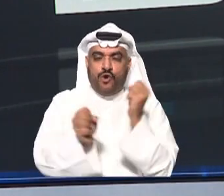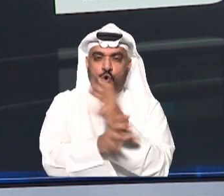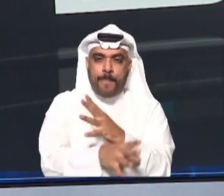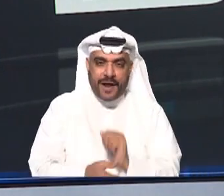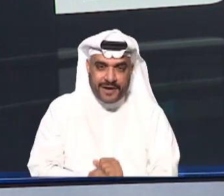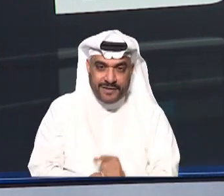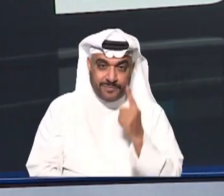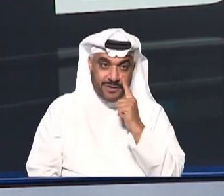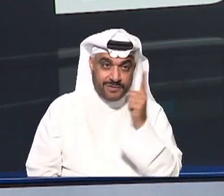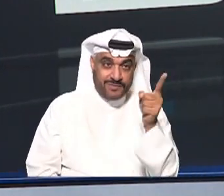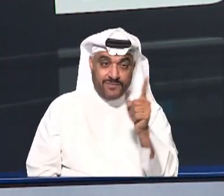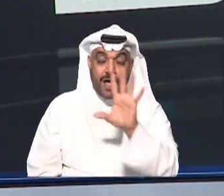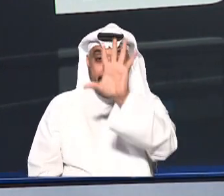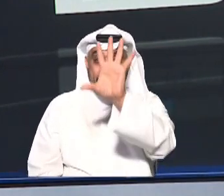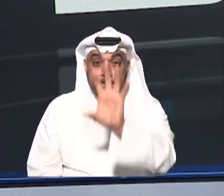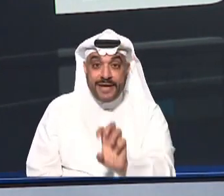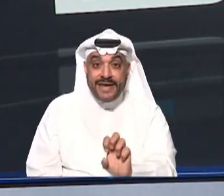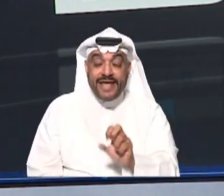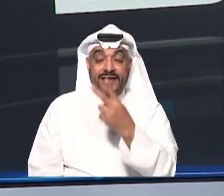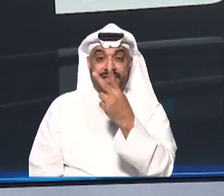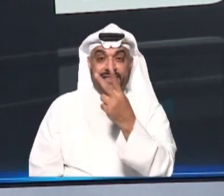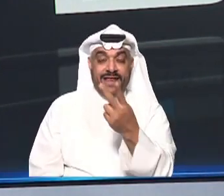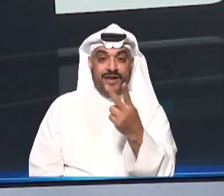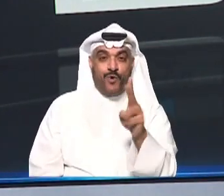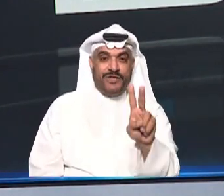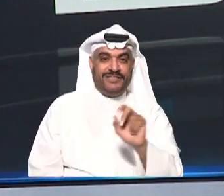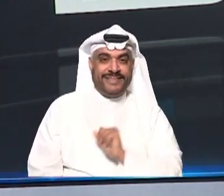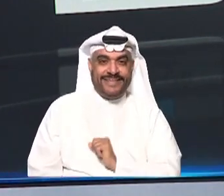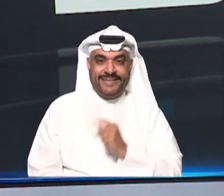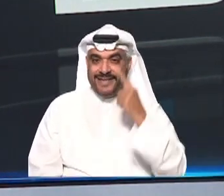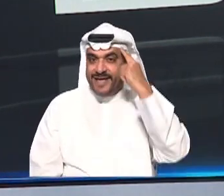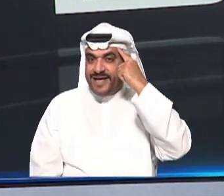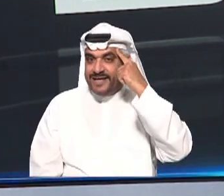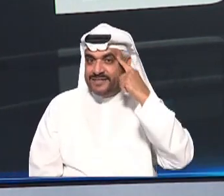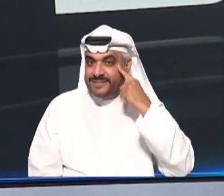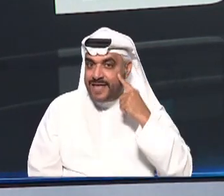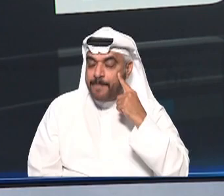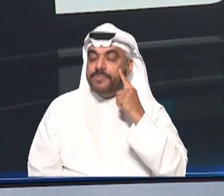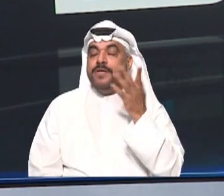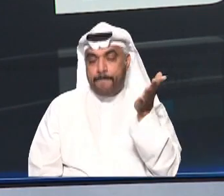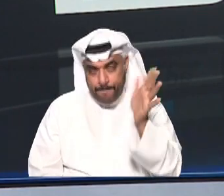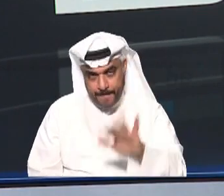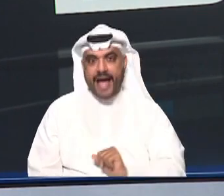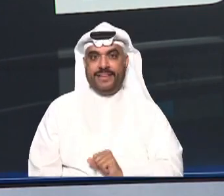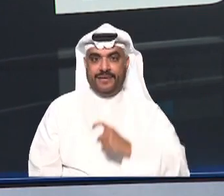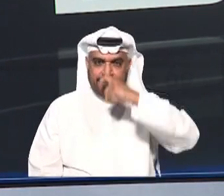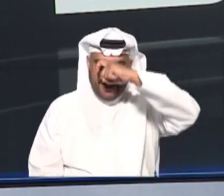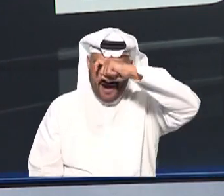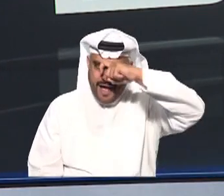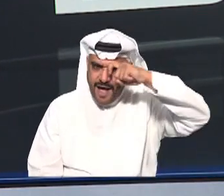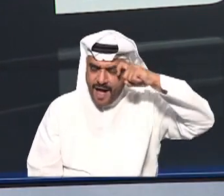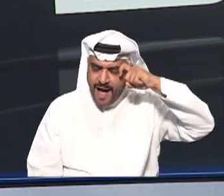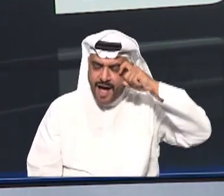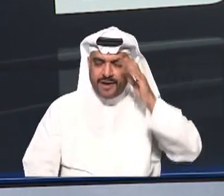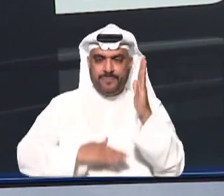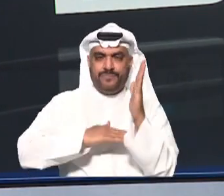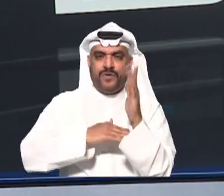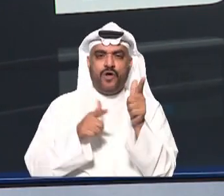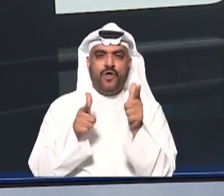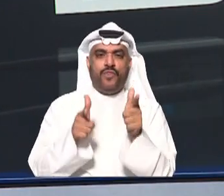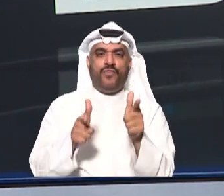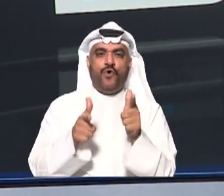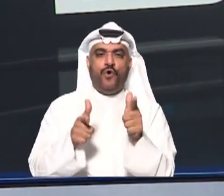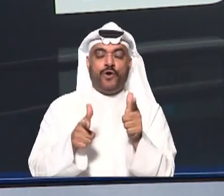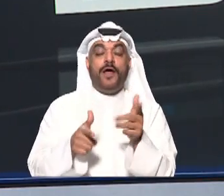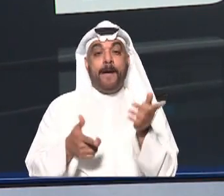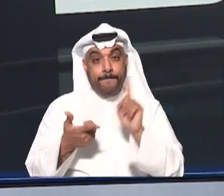للصغرى 22 درجة مئوية. يوم السبت أيضا استمرار للأجواء الحارة إلى مائل الحرارة نهارا، ولكن الأجواء راح تكون لطيفة